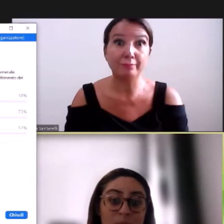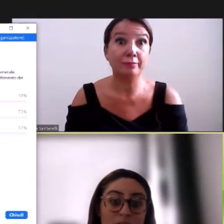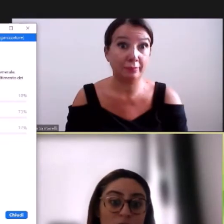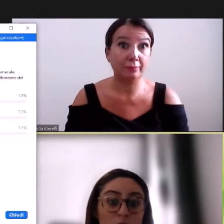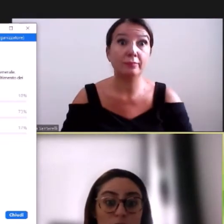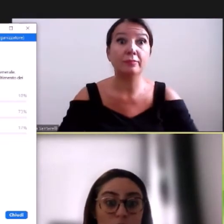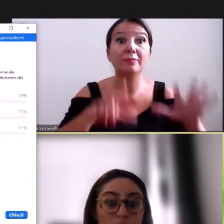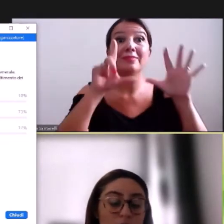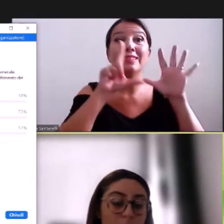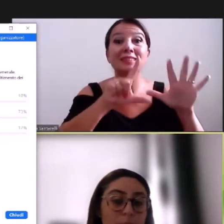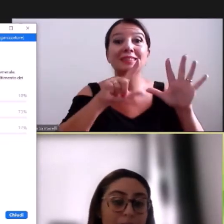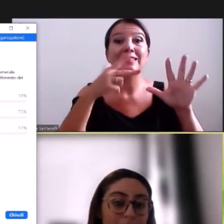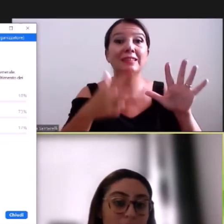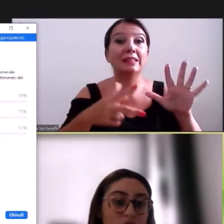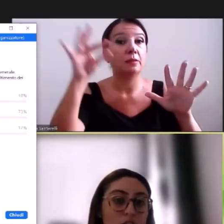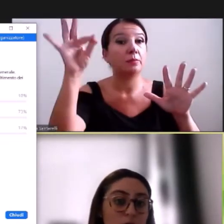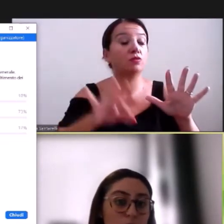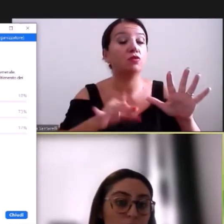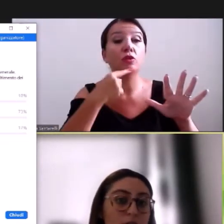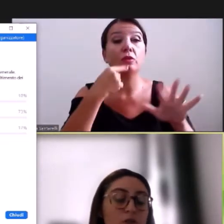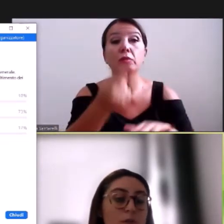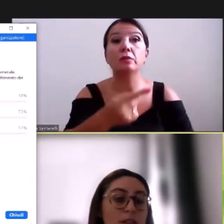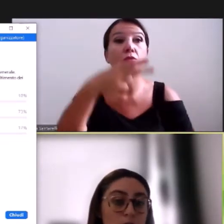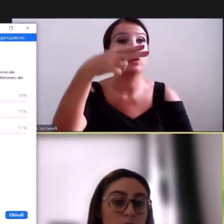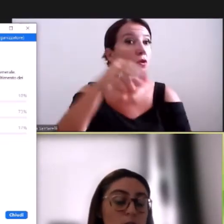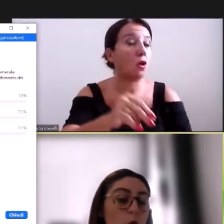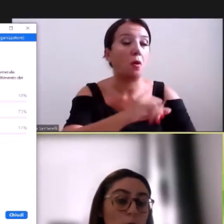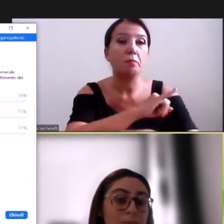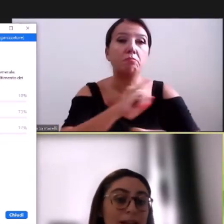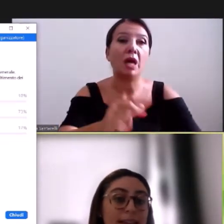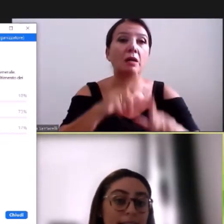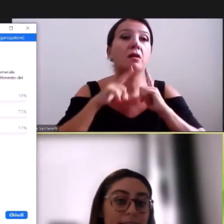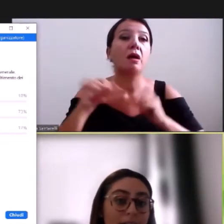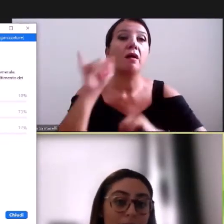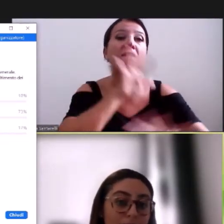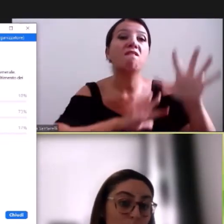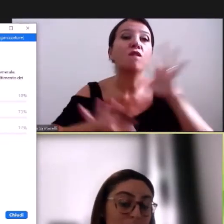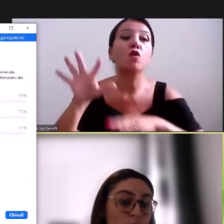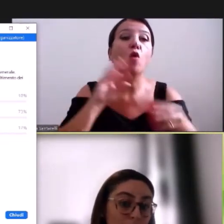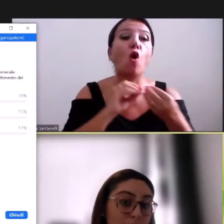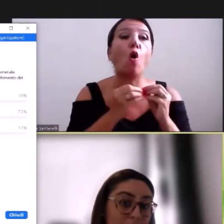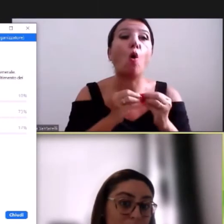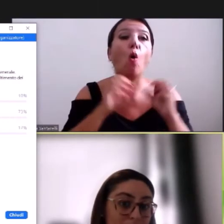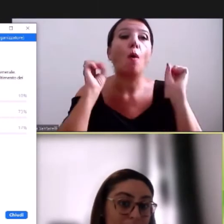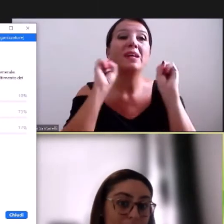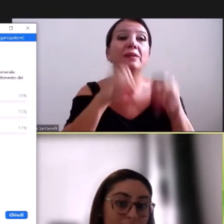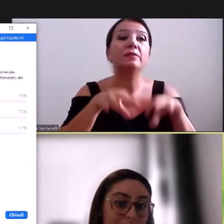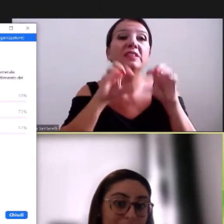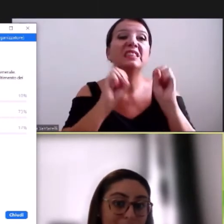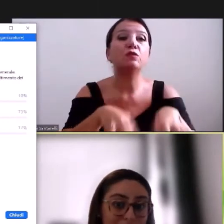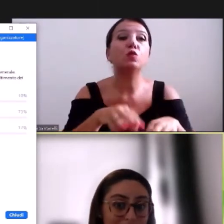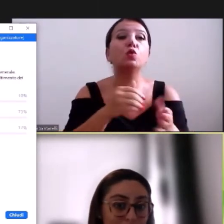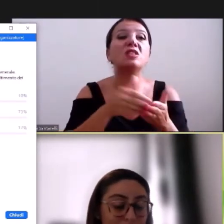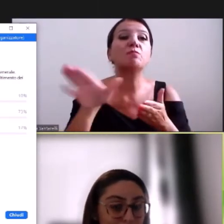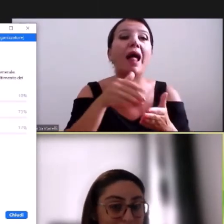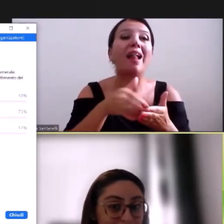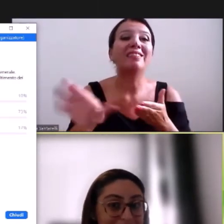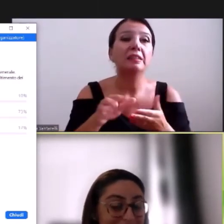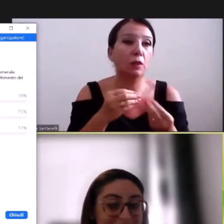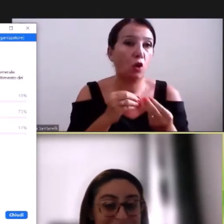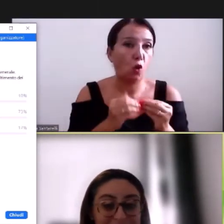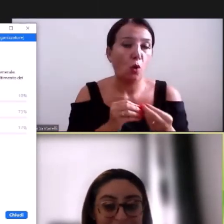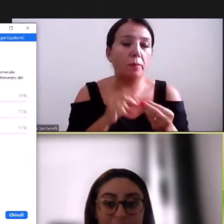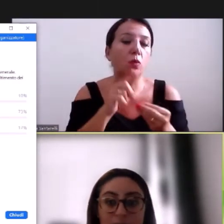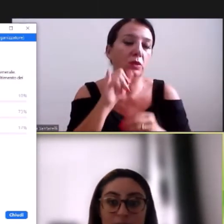Il 73% di voi non ha mai ricevuto informazioni su come smaltire i RAEE, e questo effettivamente è